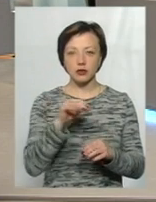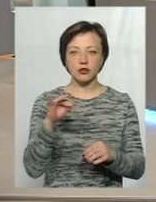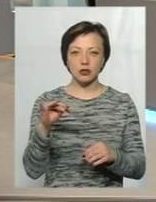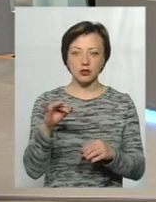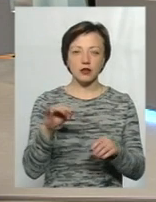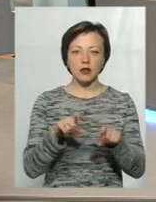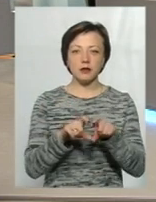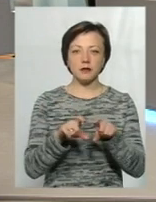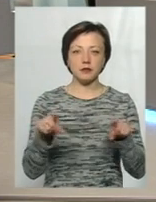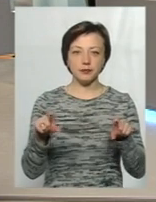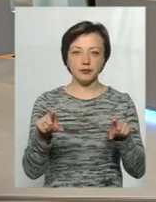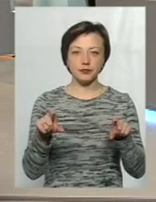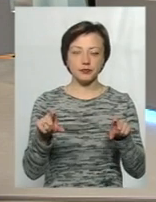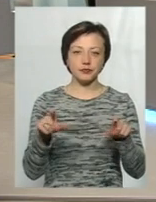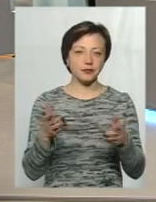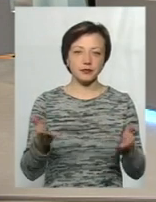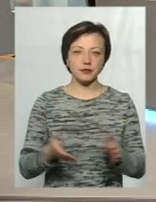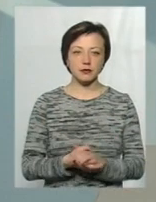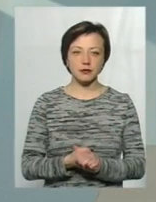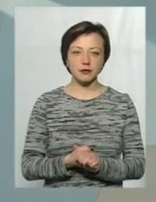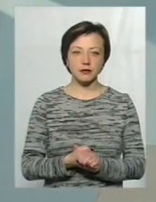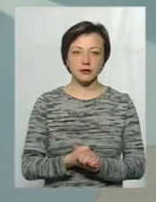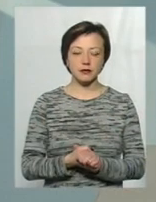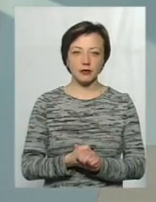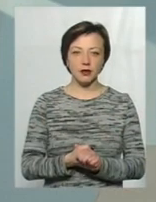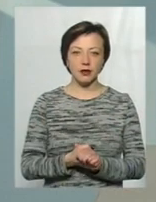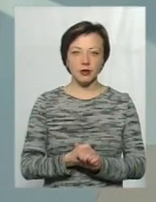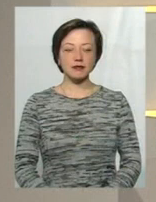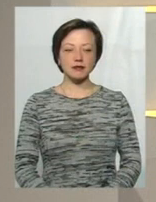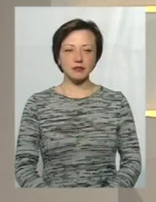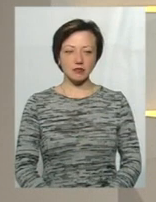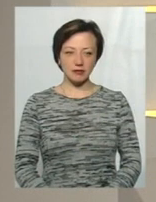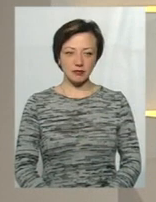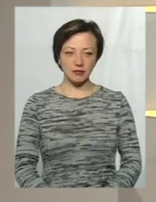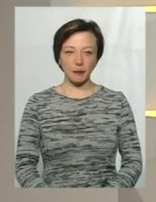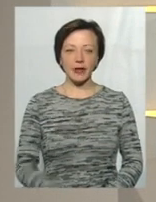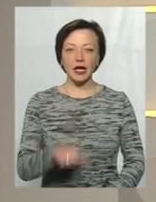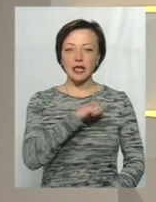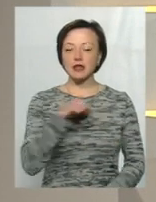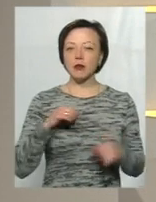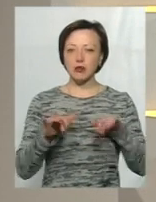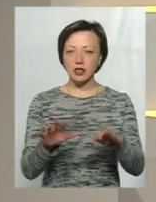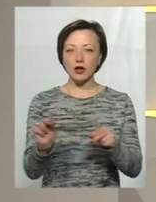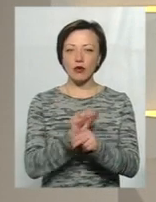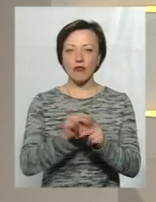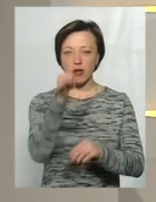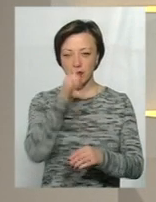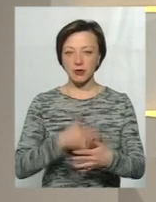державному закладі лікарняному. Це вже абсолютне право жінки. Сам процес лікування безпліддя